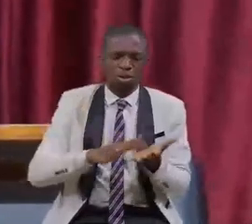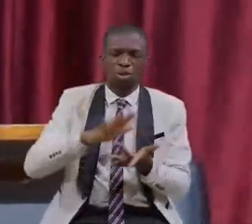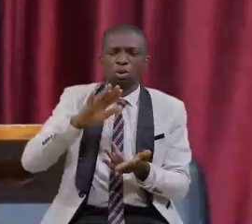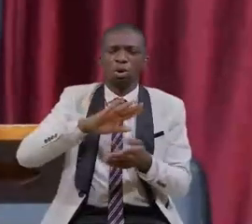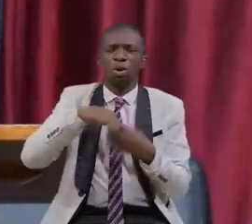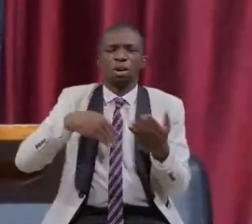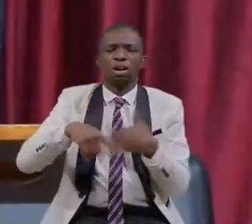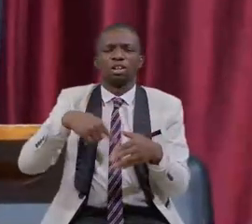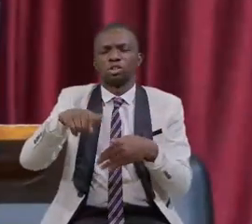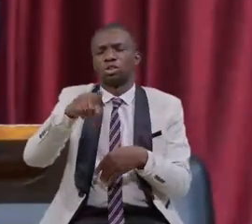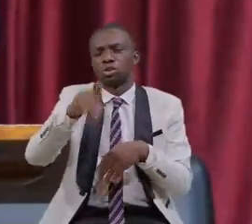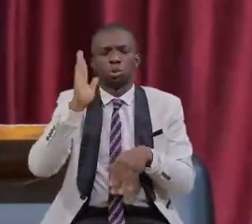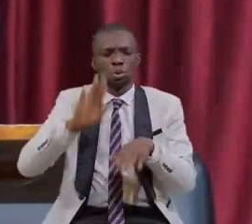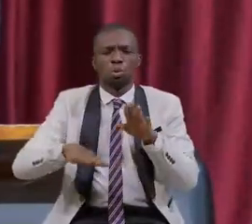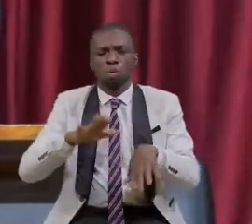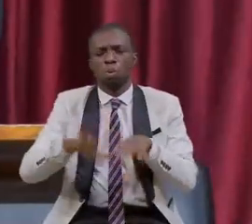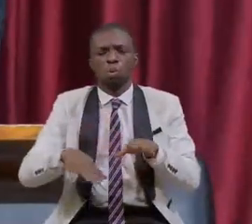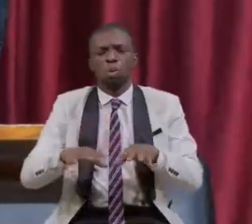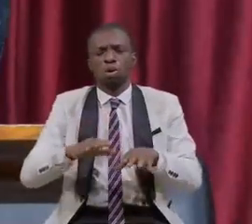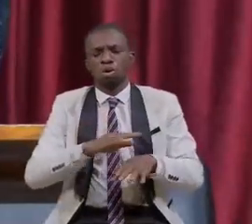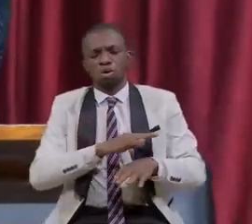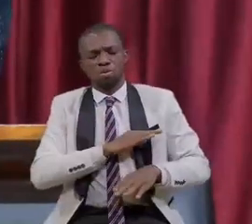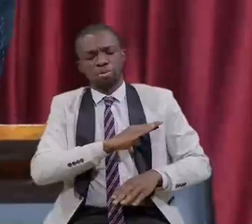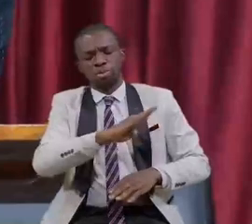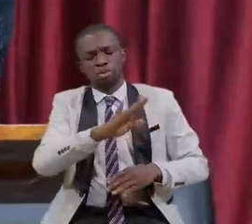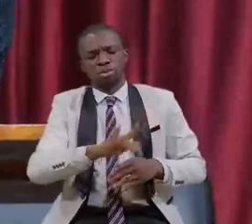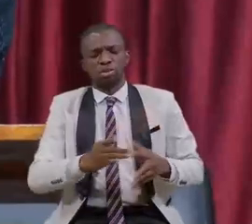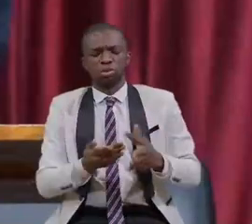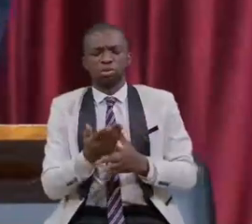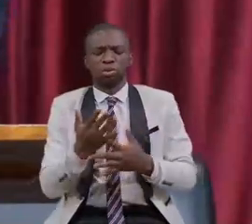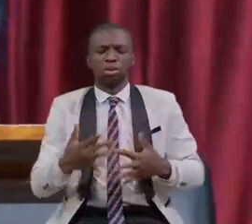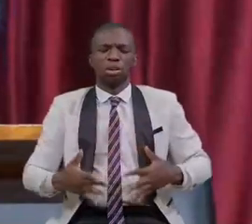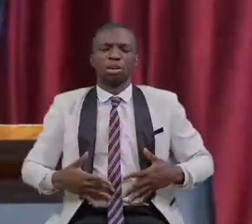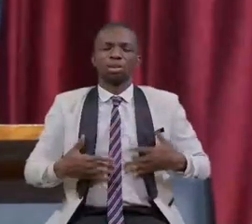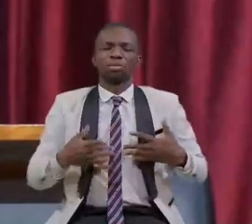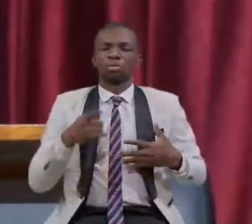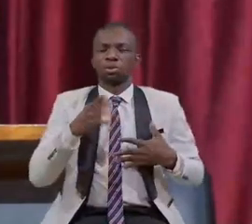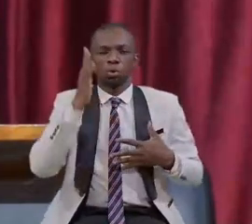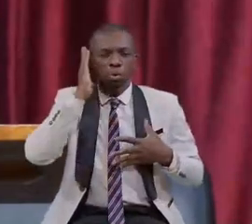Vous allez marcher majestueusement et avec confiance de partout dans la vie.